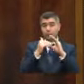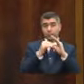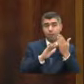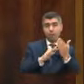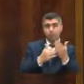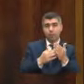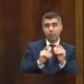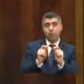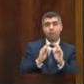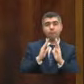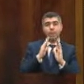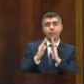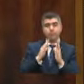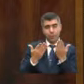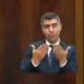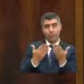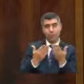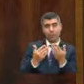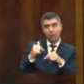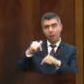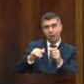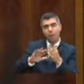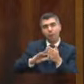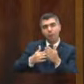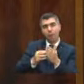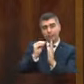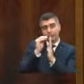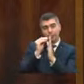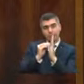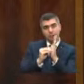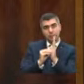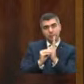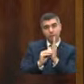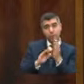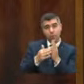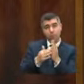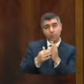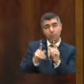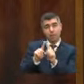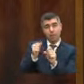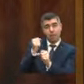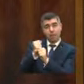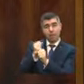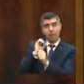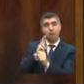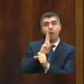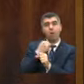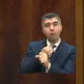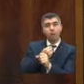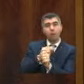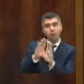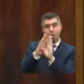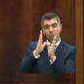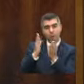بعض مراكز وهيئات التقويم والتقييم لا يعكس منطوق الحكومة ولا مضامين الوثائق